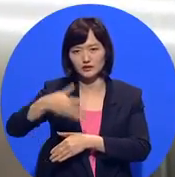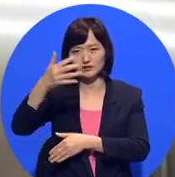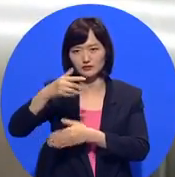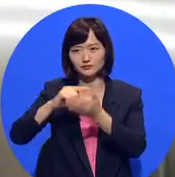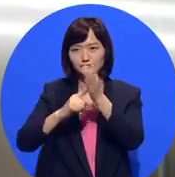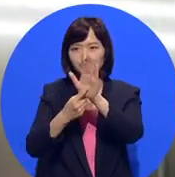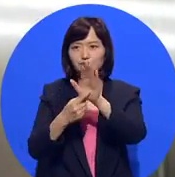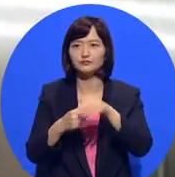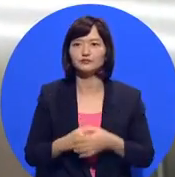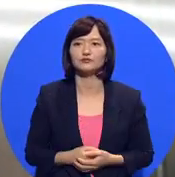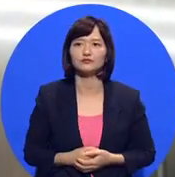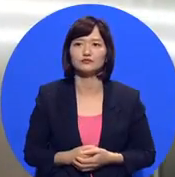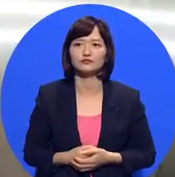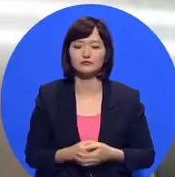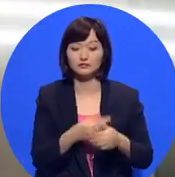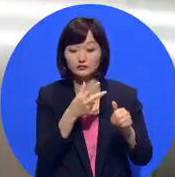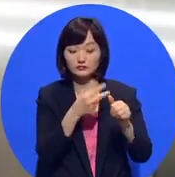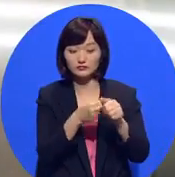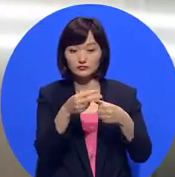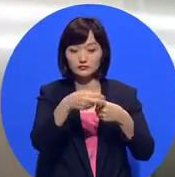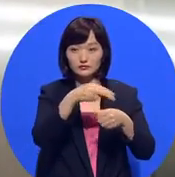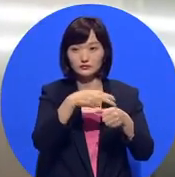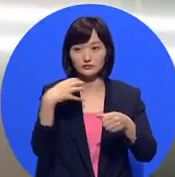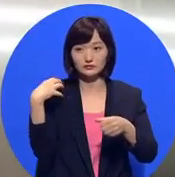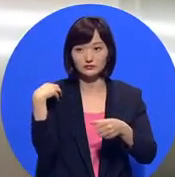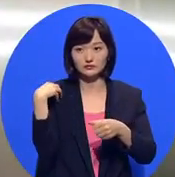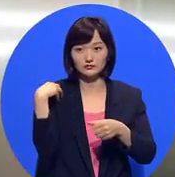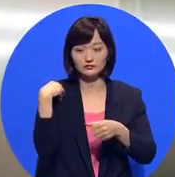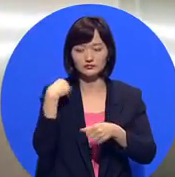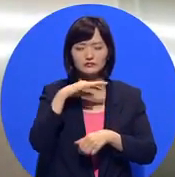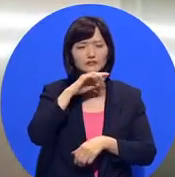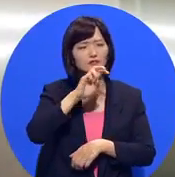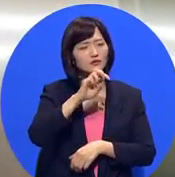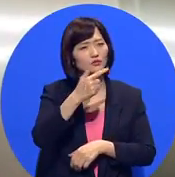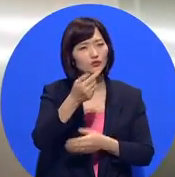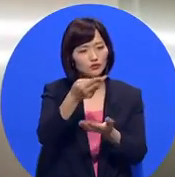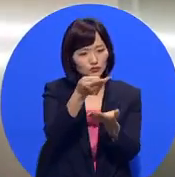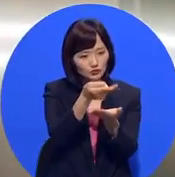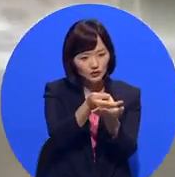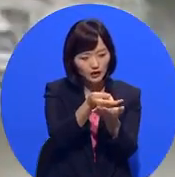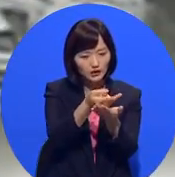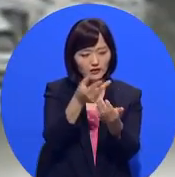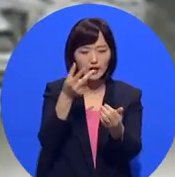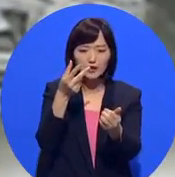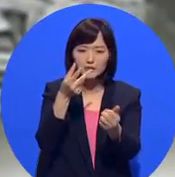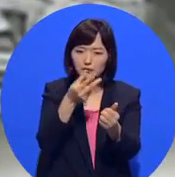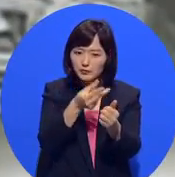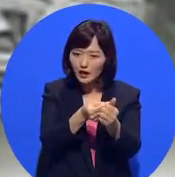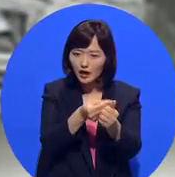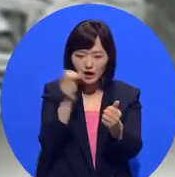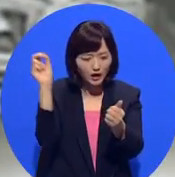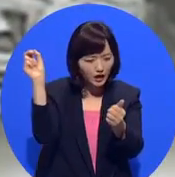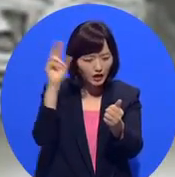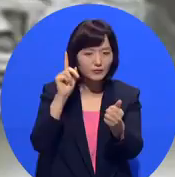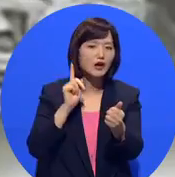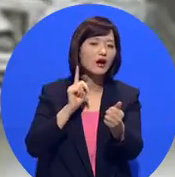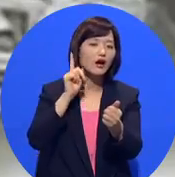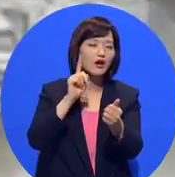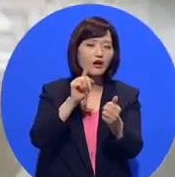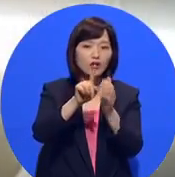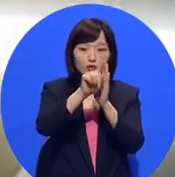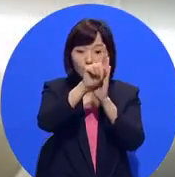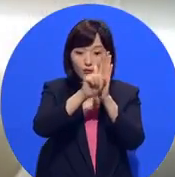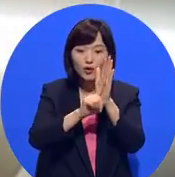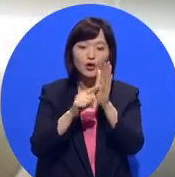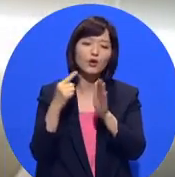마취 사다 수술 때 오는 26세 이 모 씨에게 마취를 합니다 갑자기 이씨의 혈압이 떨어지자 목 부위를